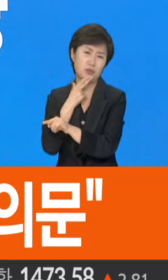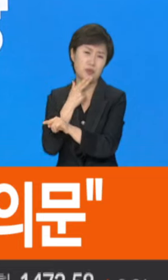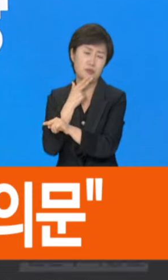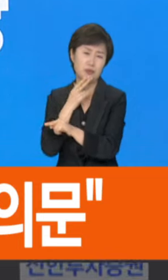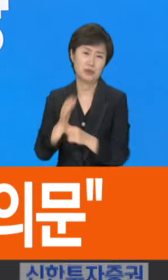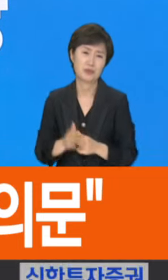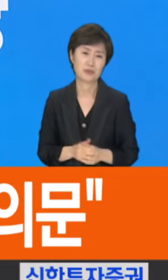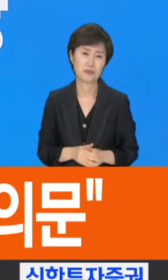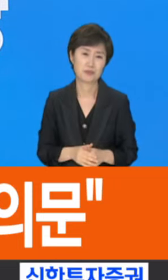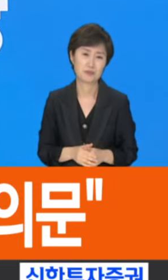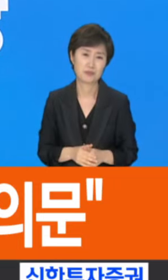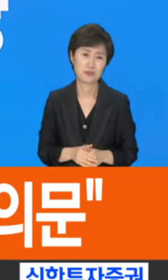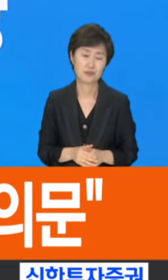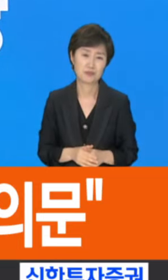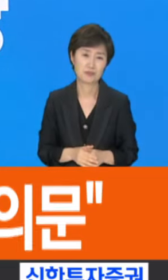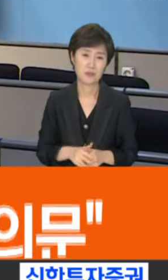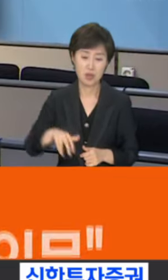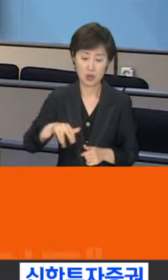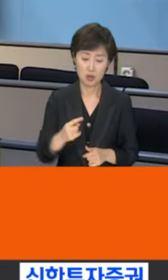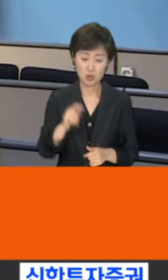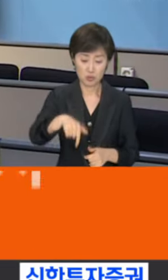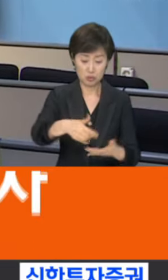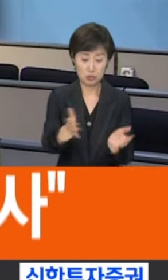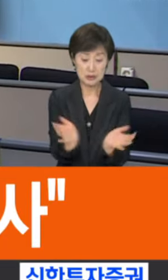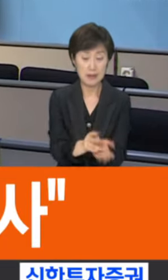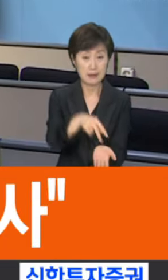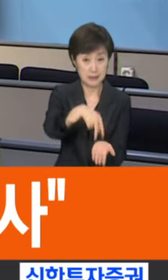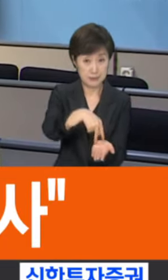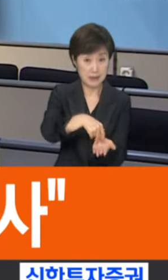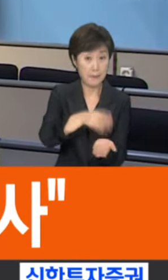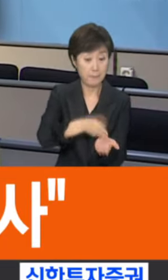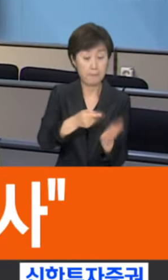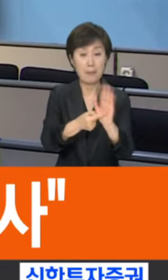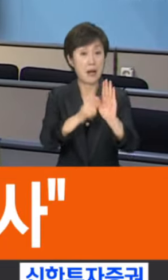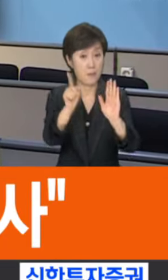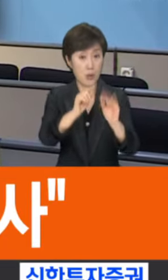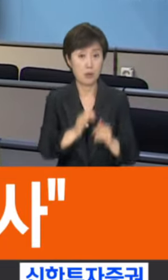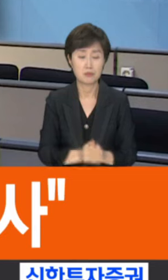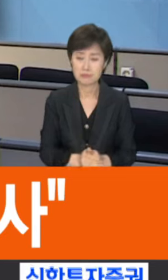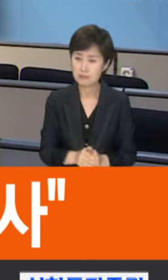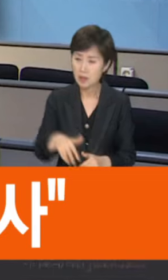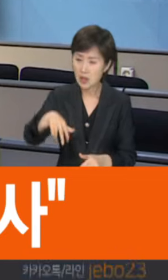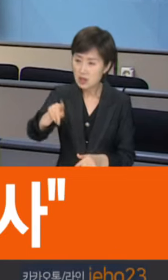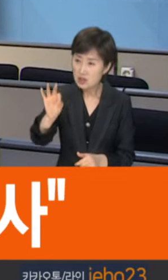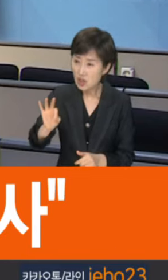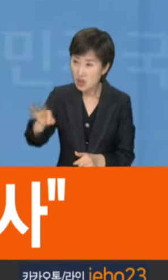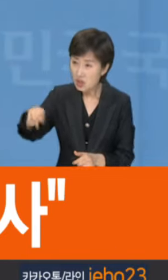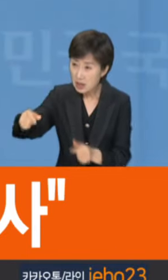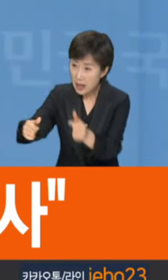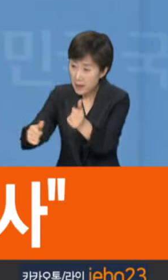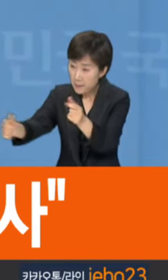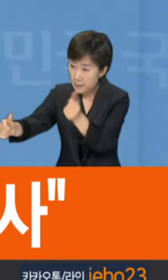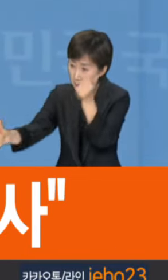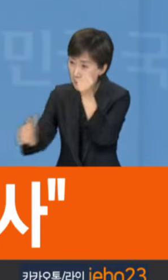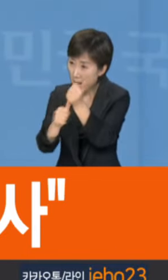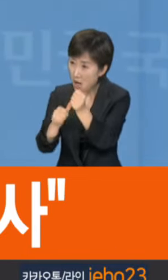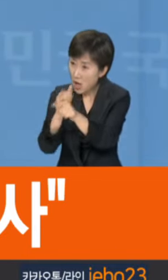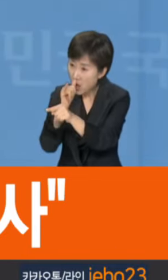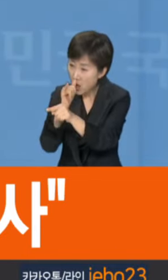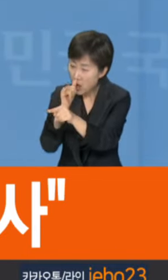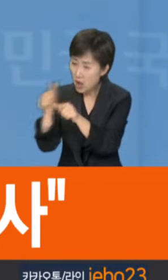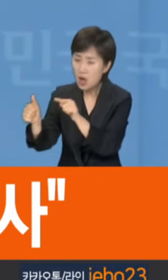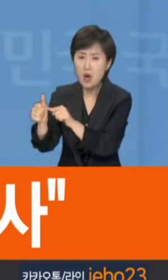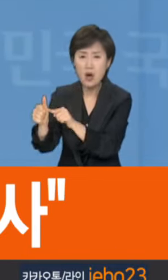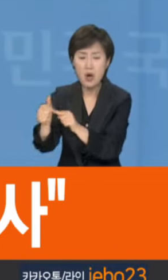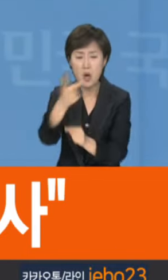반문했습니다 조국 혁신 당도 김보엽 대변인 논평을 통해 정비서 실장이 노무현전 대통령 사자